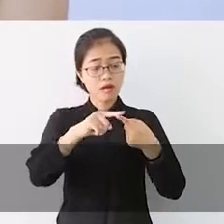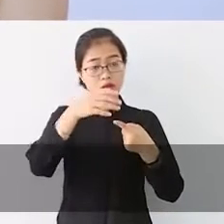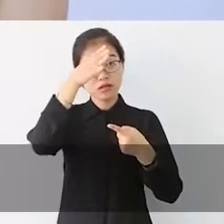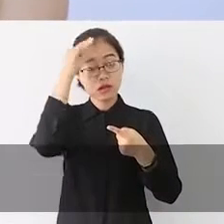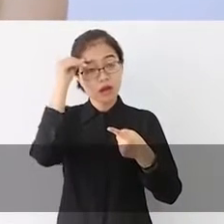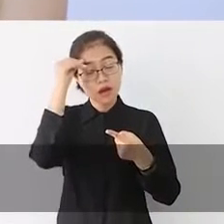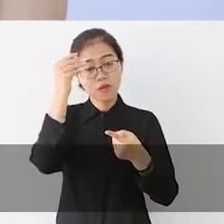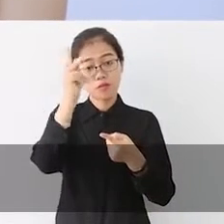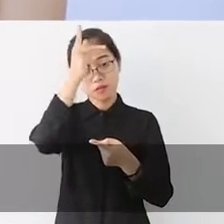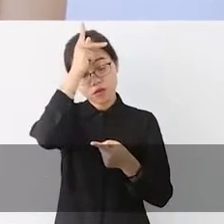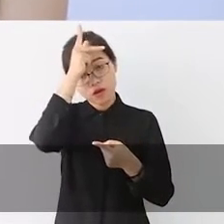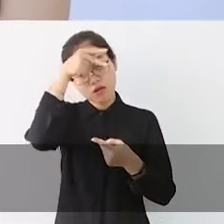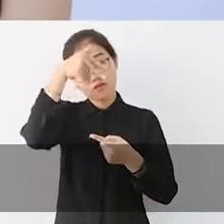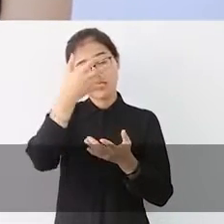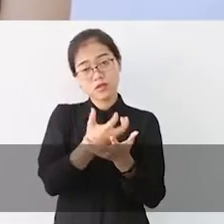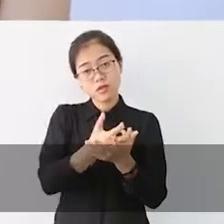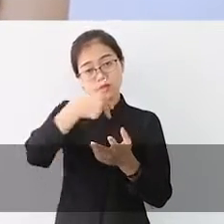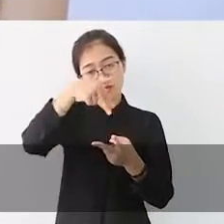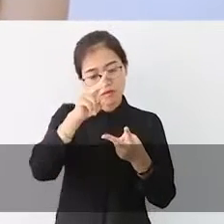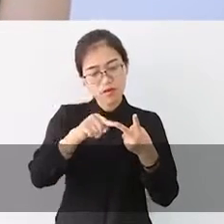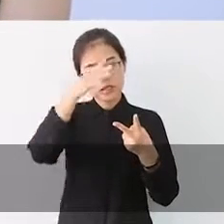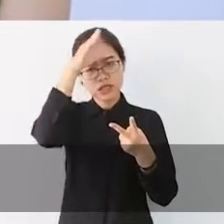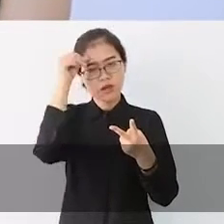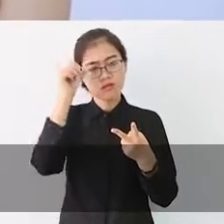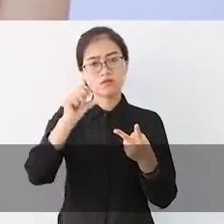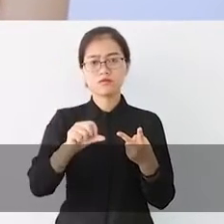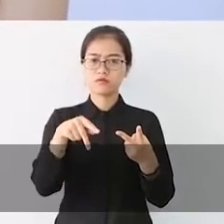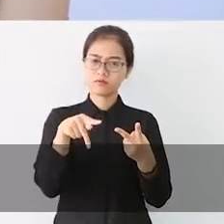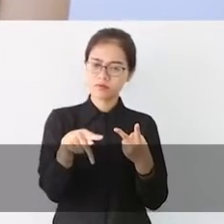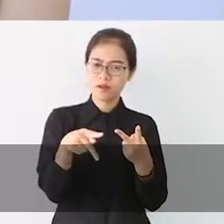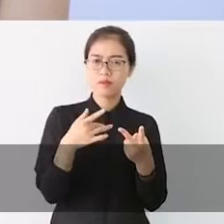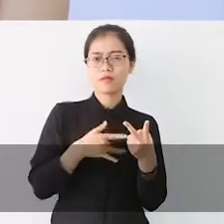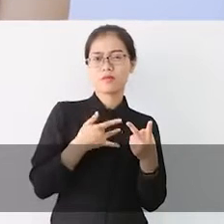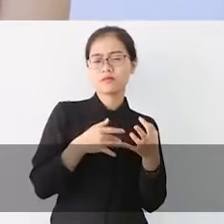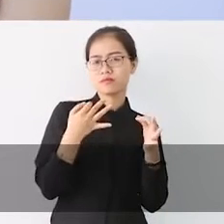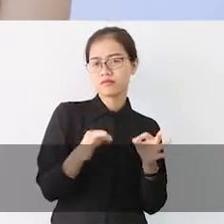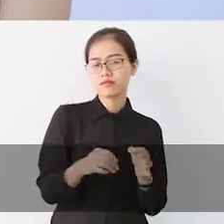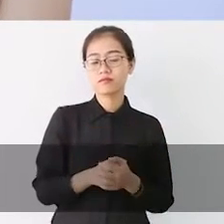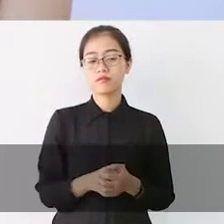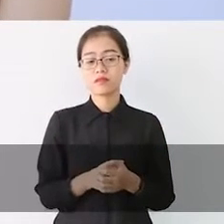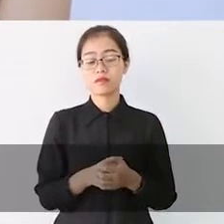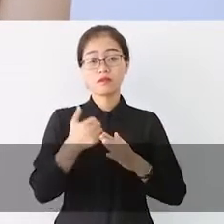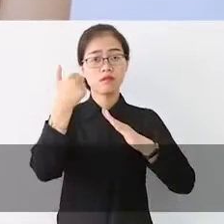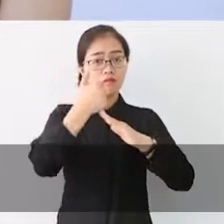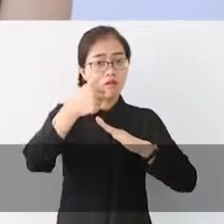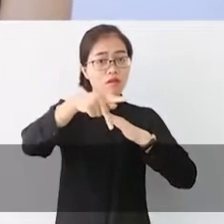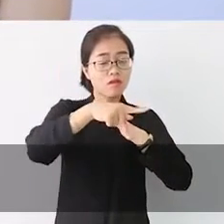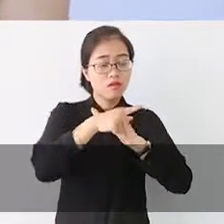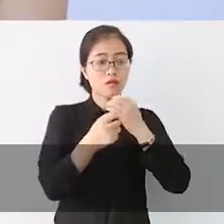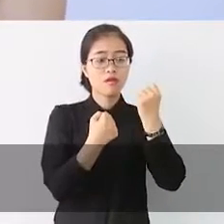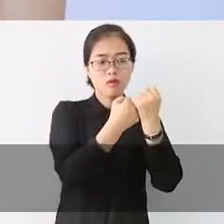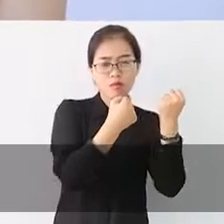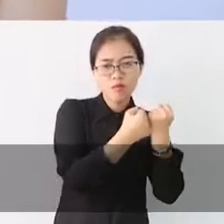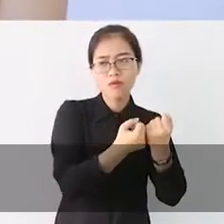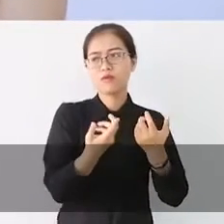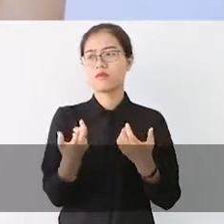trường khoa học xã hội nhân văn và trường đại học sư phạm thì chúng tôi cũng có một số cái thuận lợi, như là được sự ủng hộ từ ban